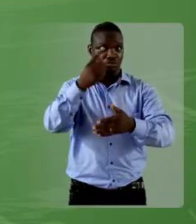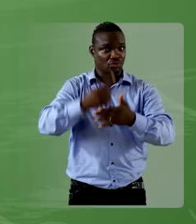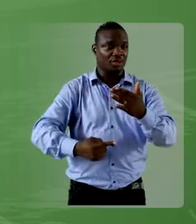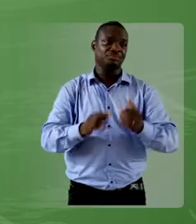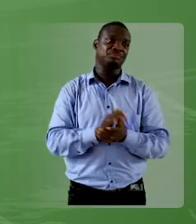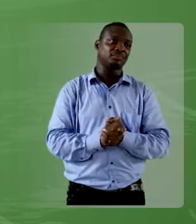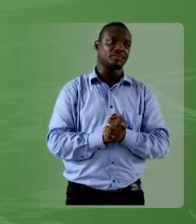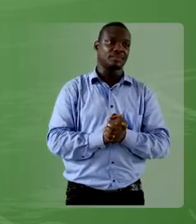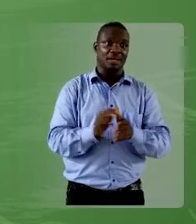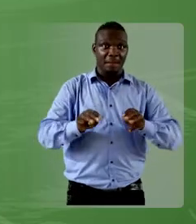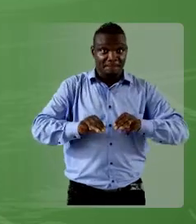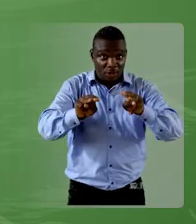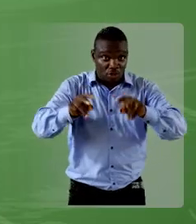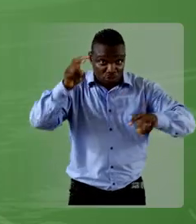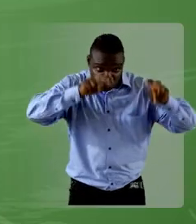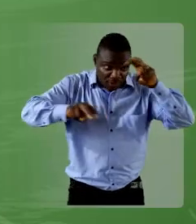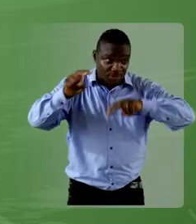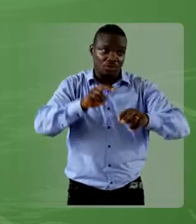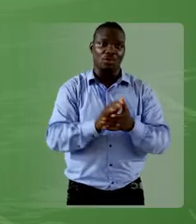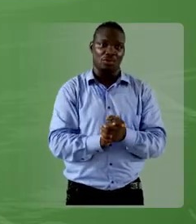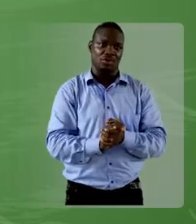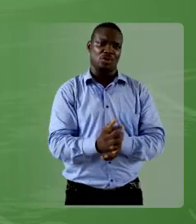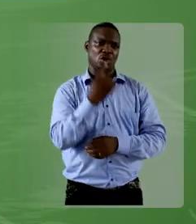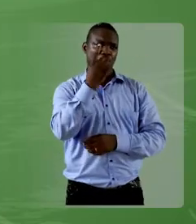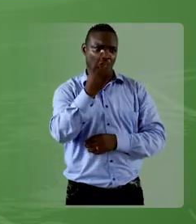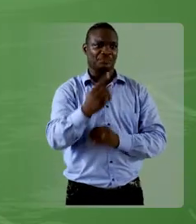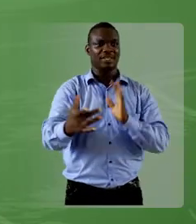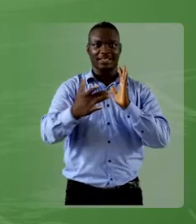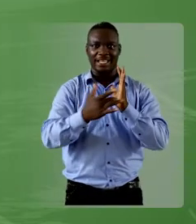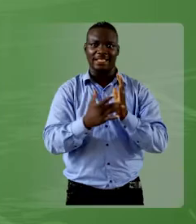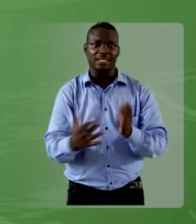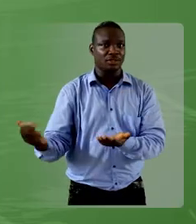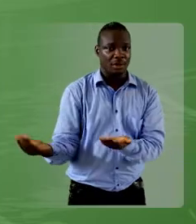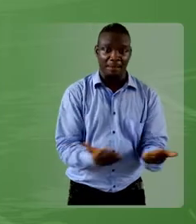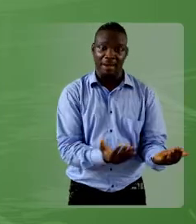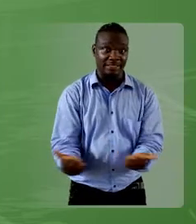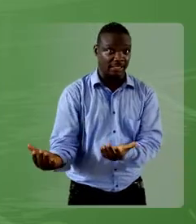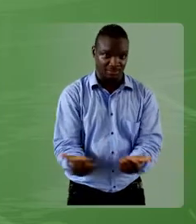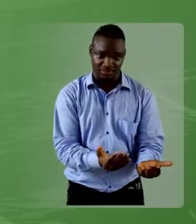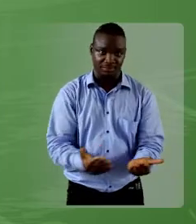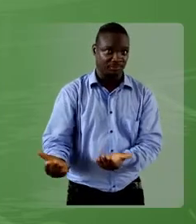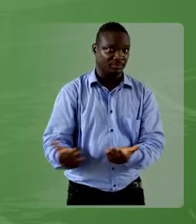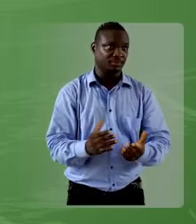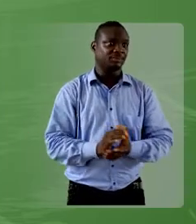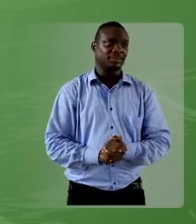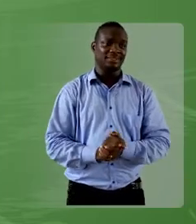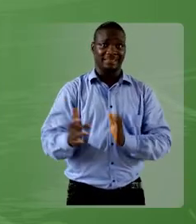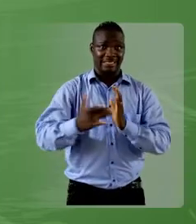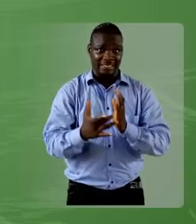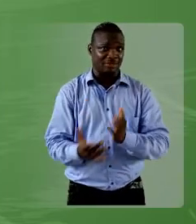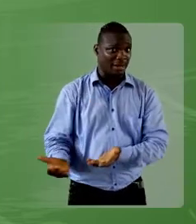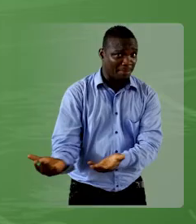Les méthodes de prospection. En 1, technique de la bâtée. La technique de la